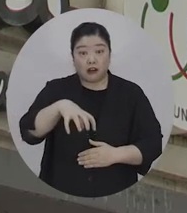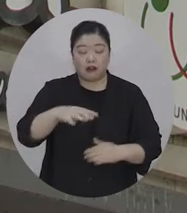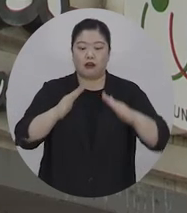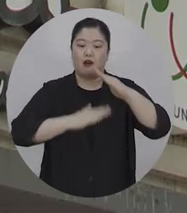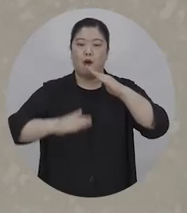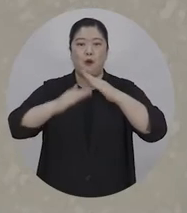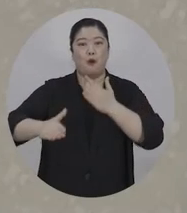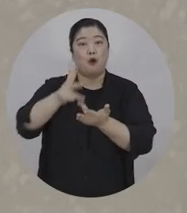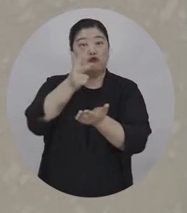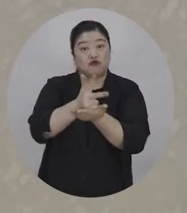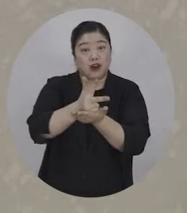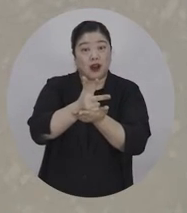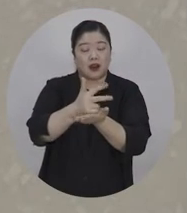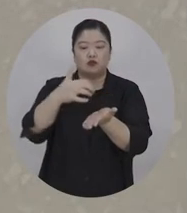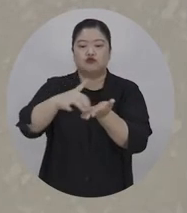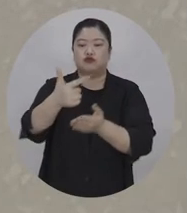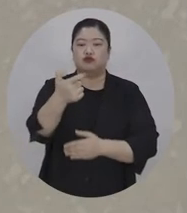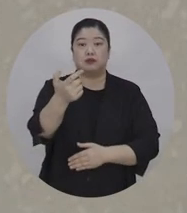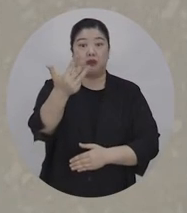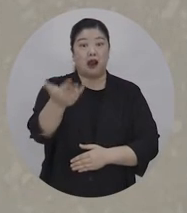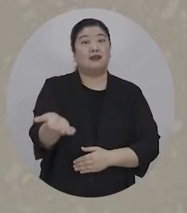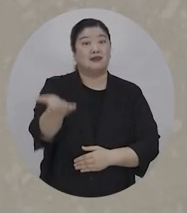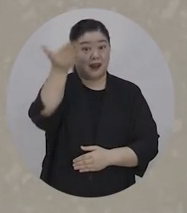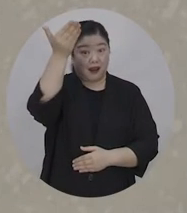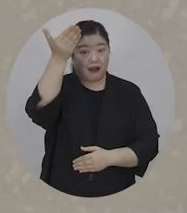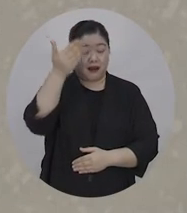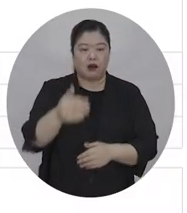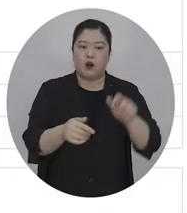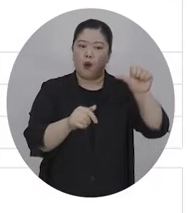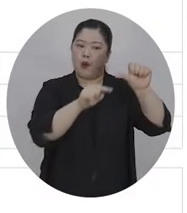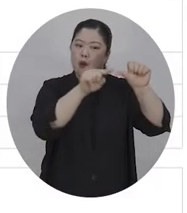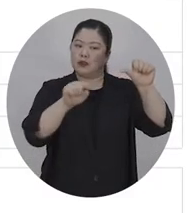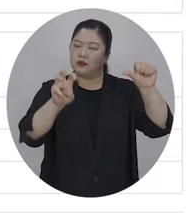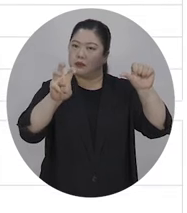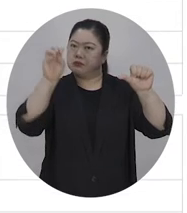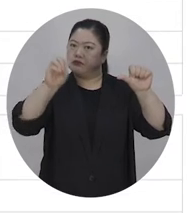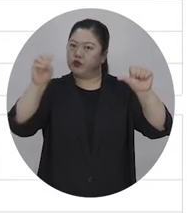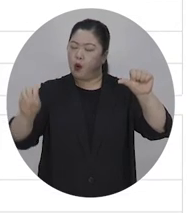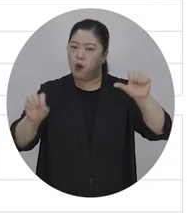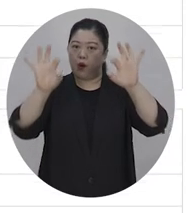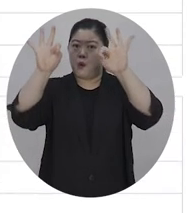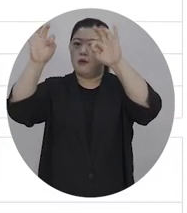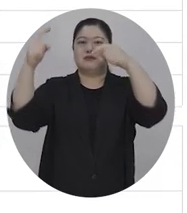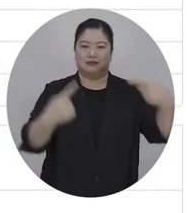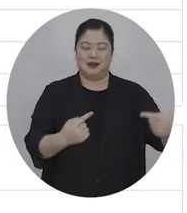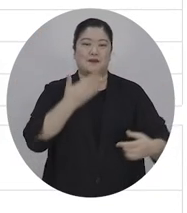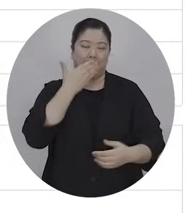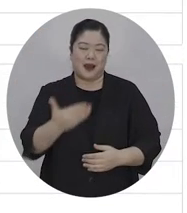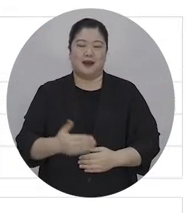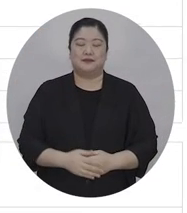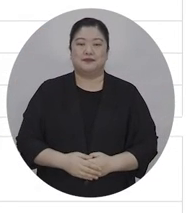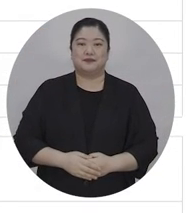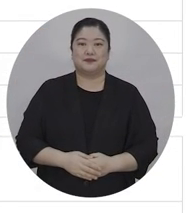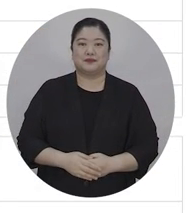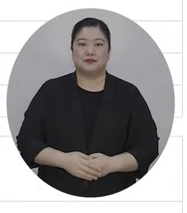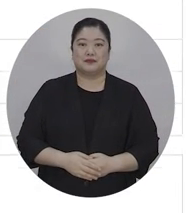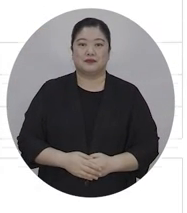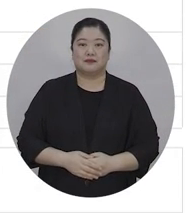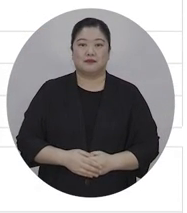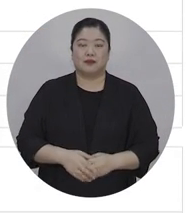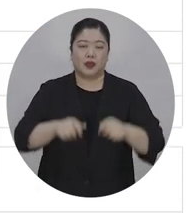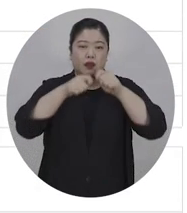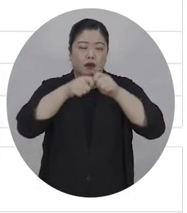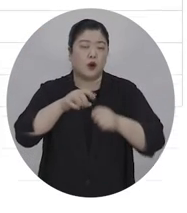내 구민체육시설과 공영주차장 등 68곳의 할인 가맹점에서 5에서 30%의 할인 혜택을 받을